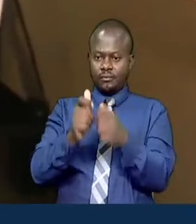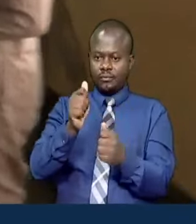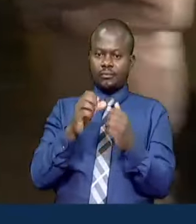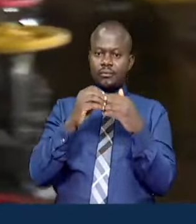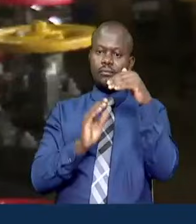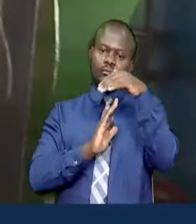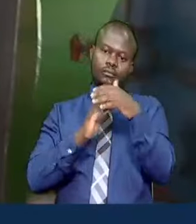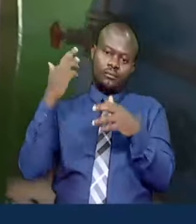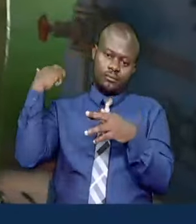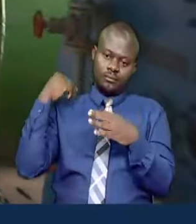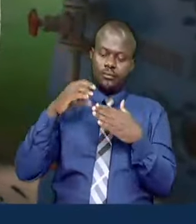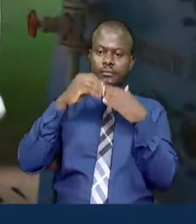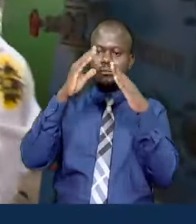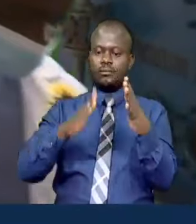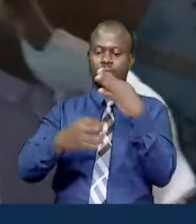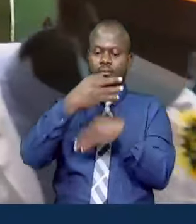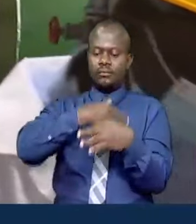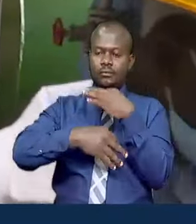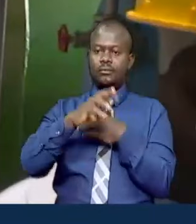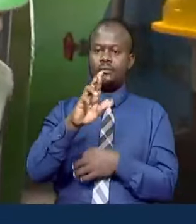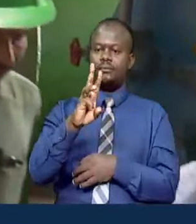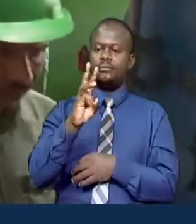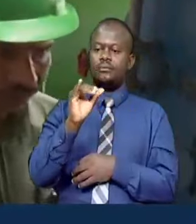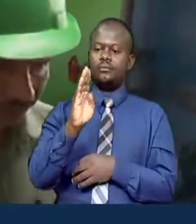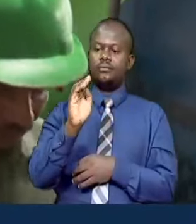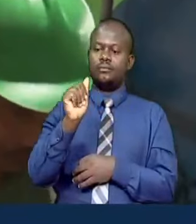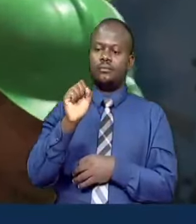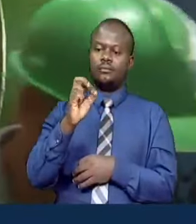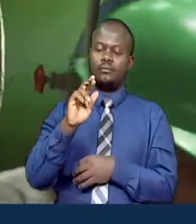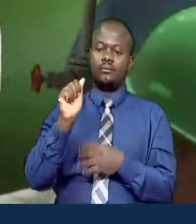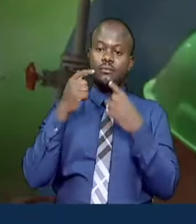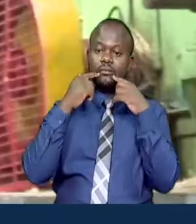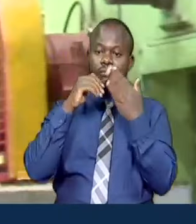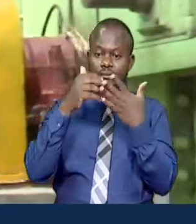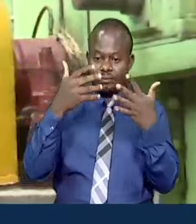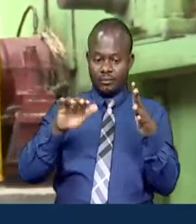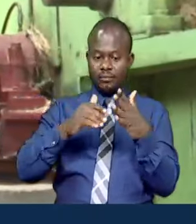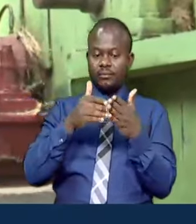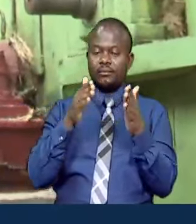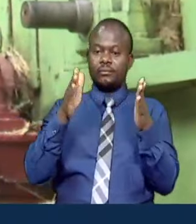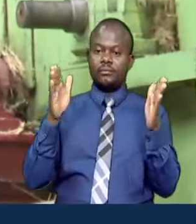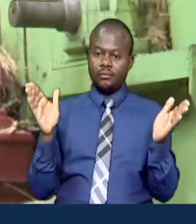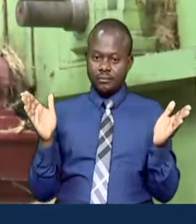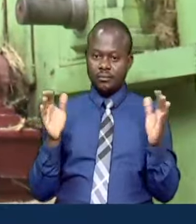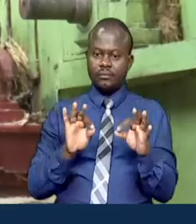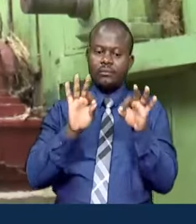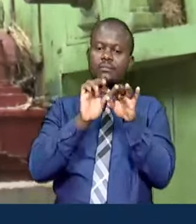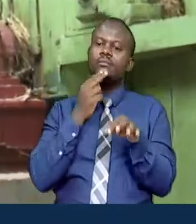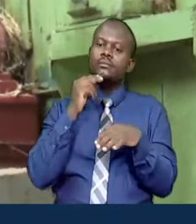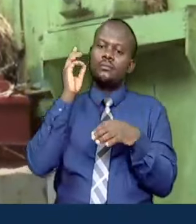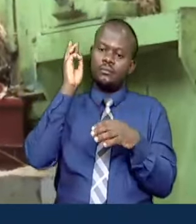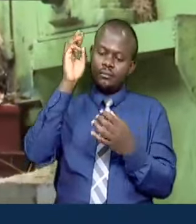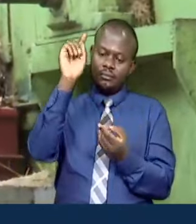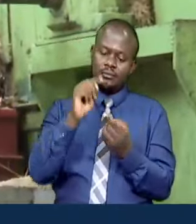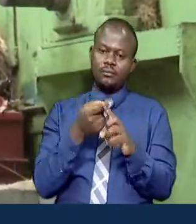mukuru ushinzwe imiyoborere y'uru ruganda Rwibasira Joel yemeza ko bakimara gufungura uru ruganda igiciro cy'isukari cyahise kigabanuka kiva